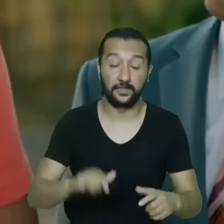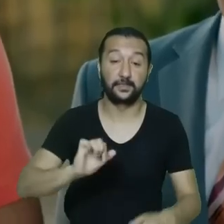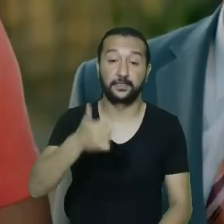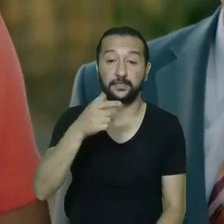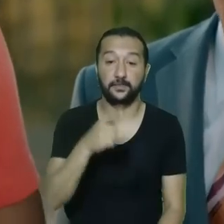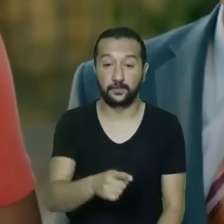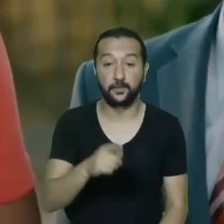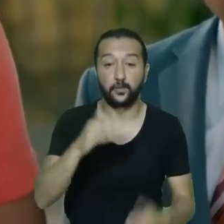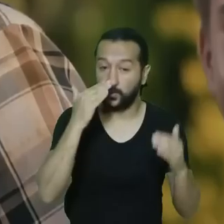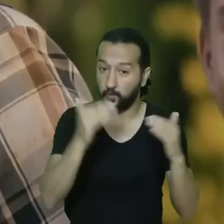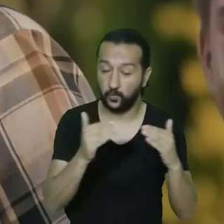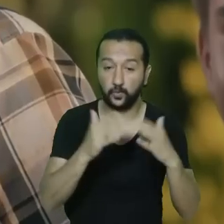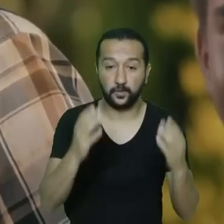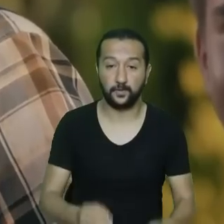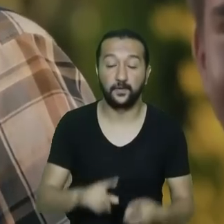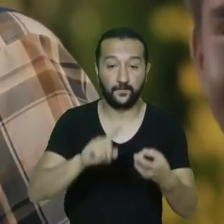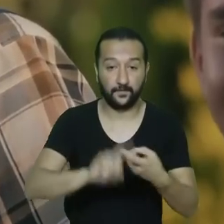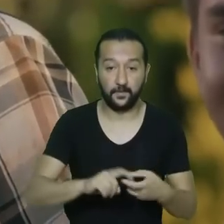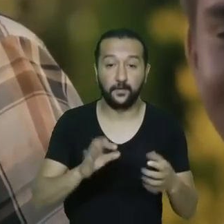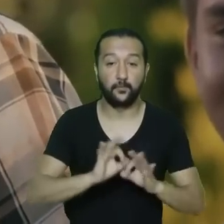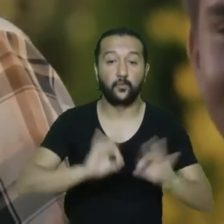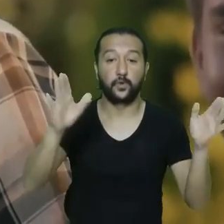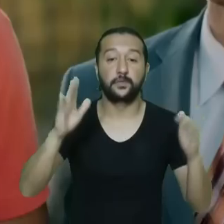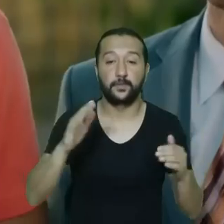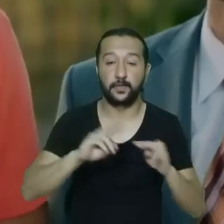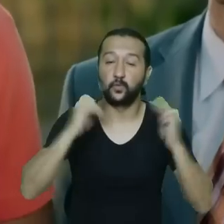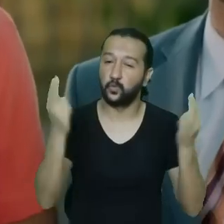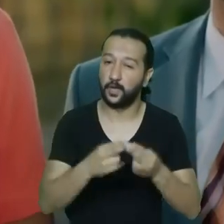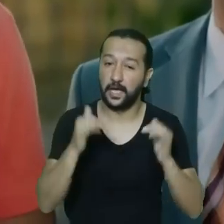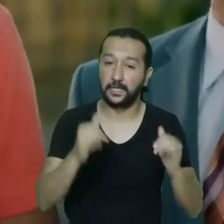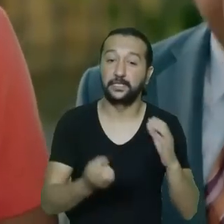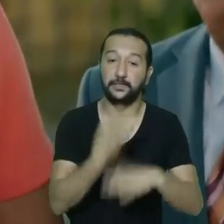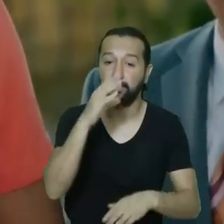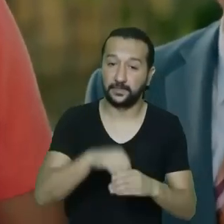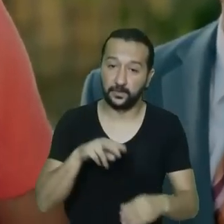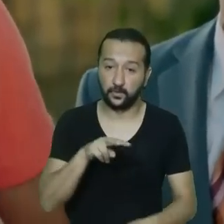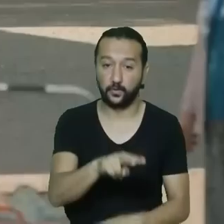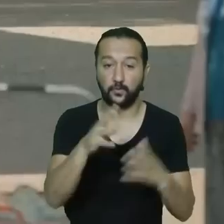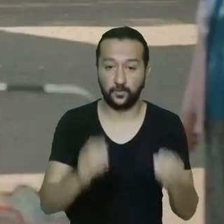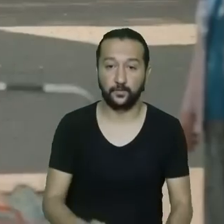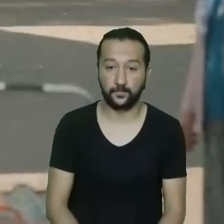çağdaş, uygar ve muasır medeniyetler seviyesine çıkması yolunda.